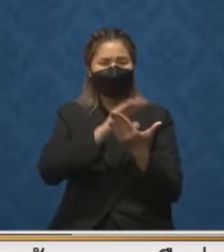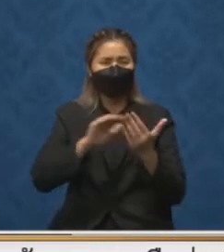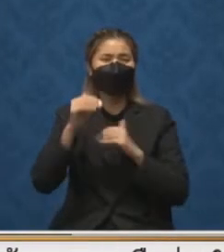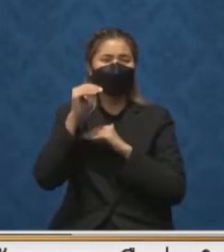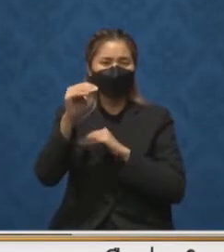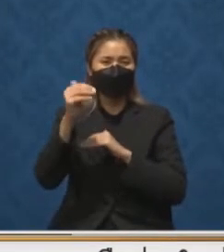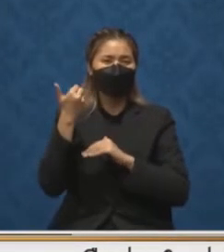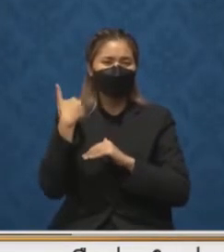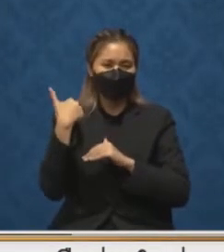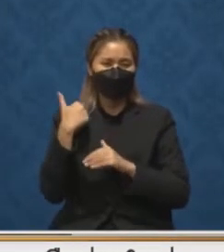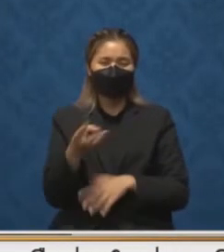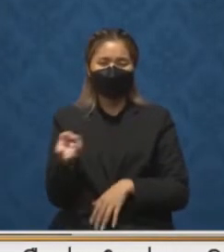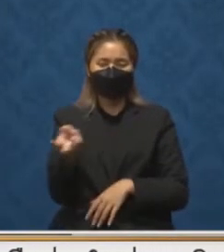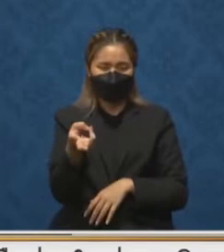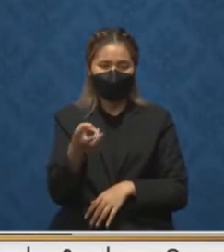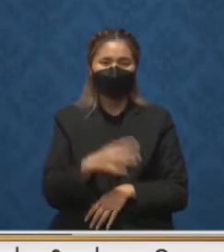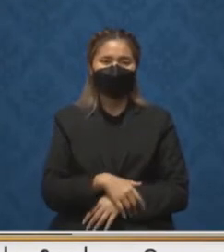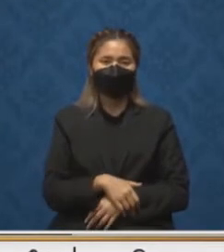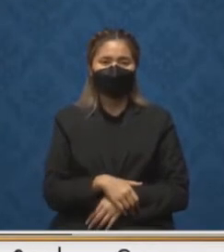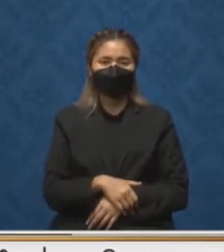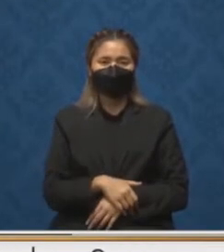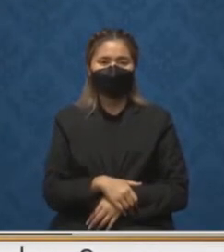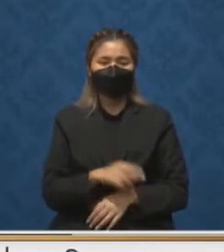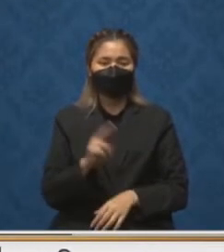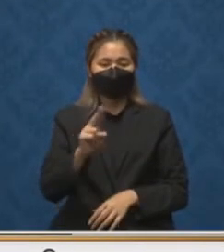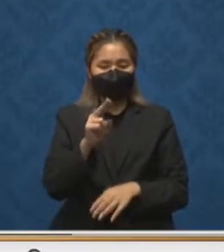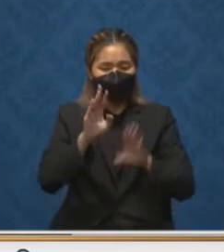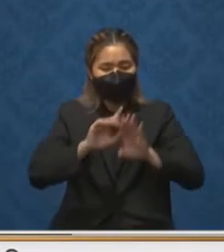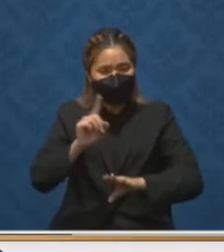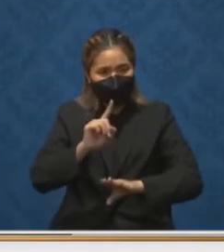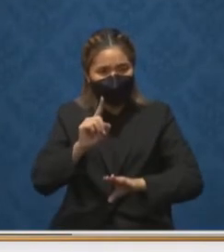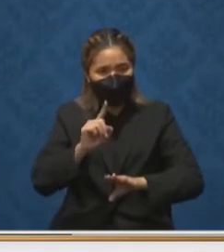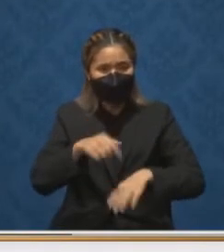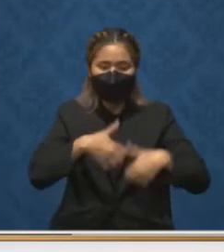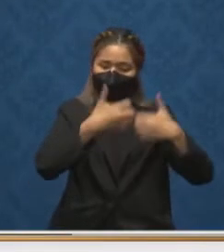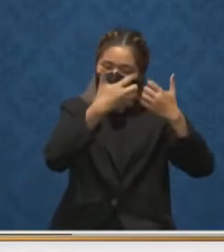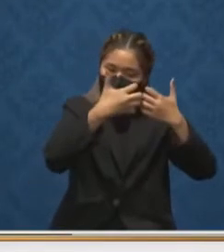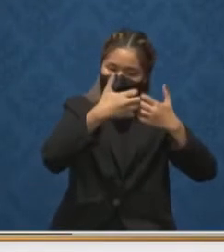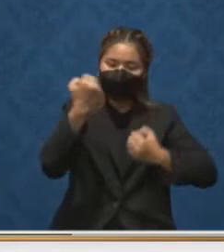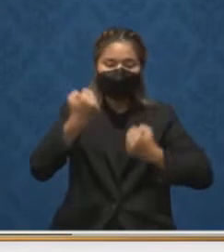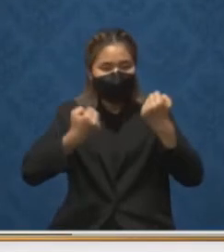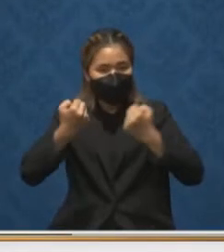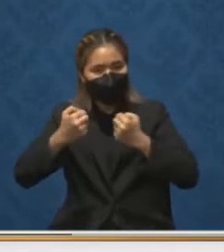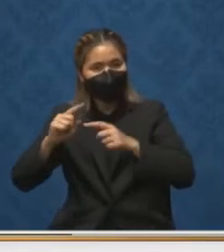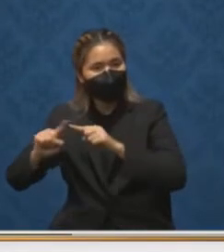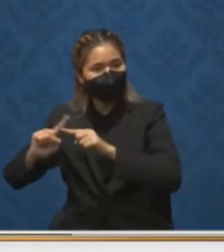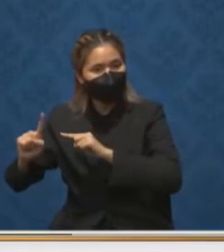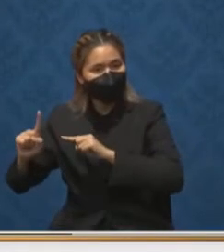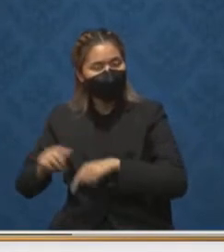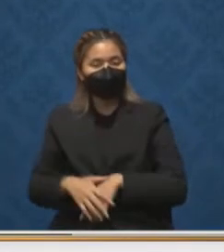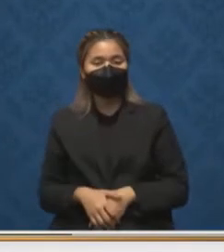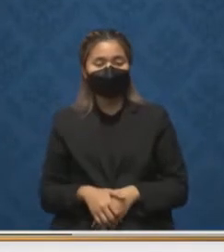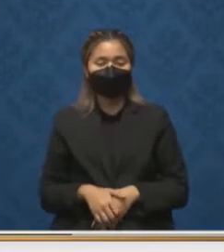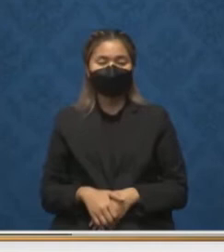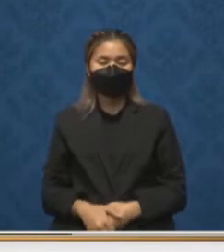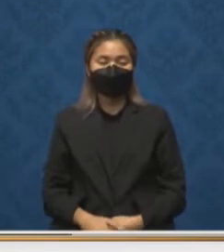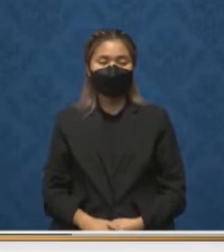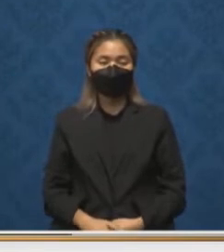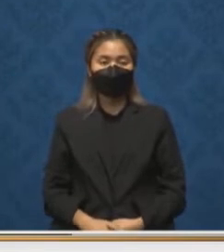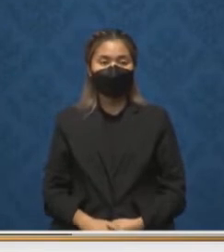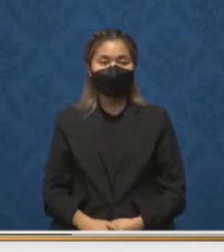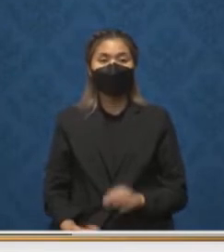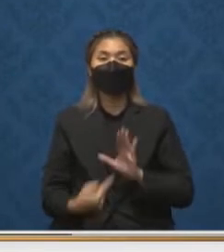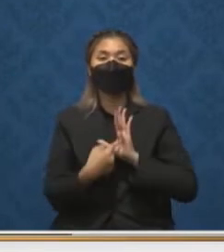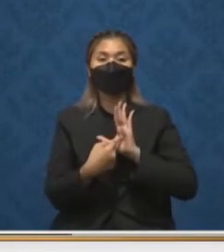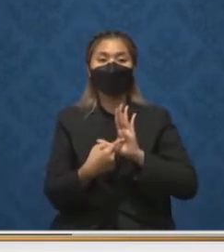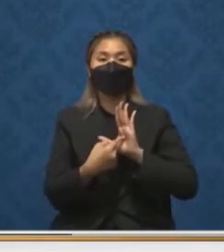ัดแล้วเขาก็เลือกว่าจะเอาไปใช้ในกรณีได้บ้างบางประเทศแค่ประเทศเพื่อนบ้านเรานะครับเช่น